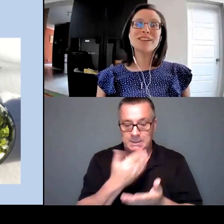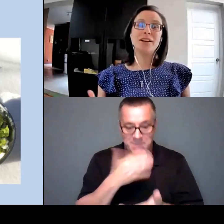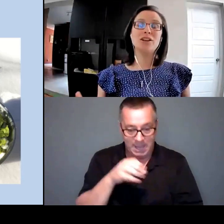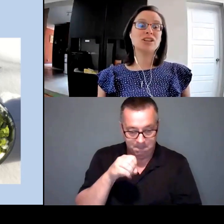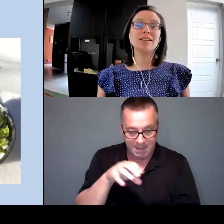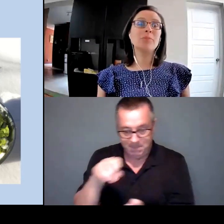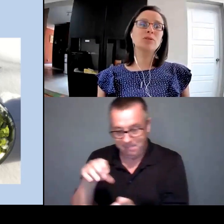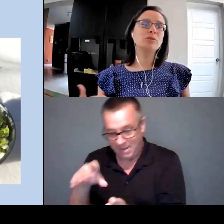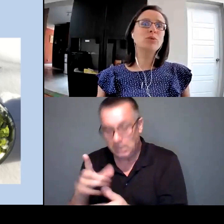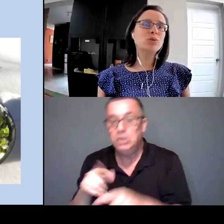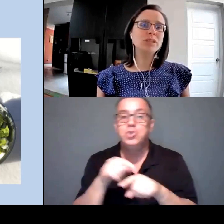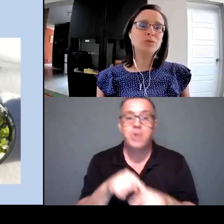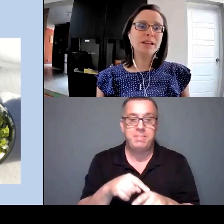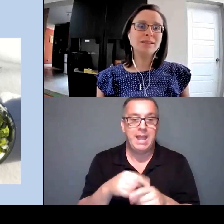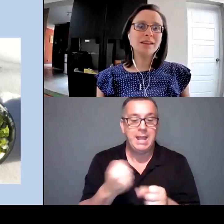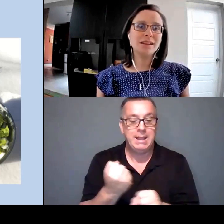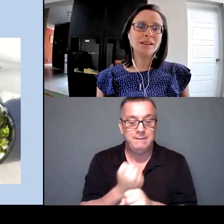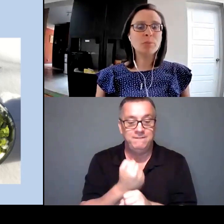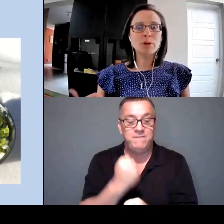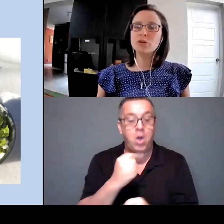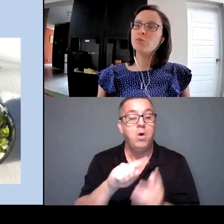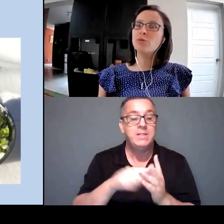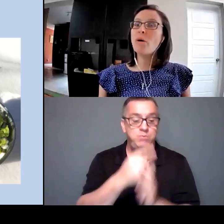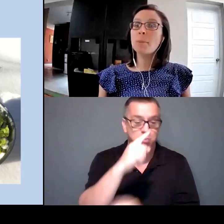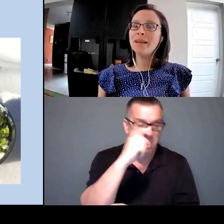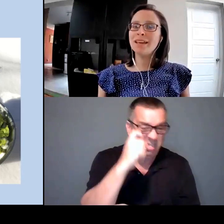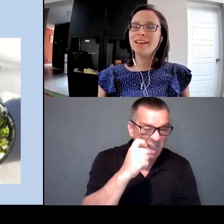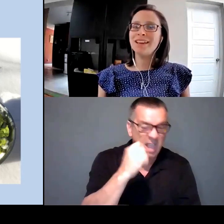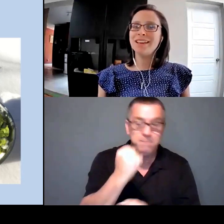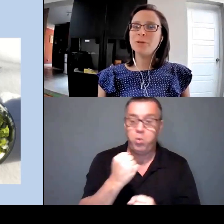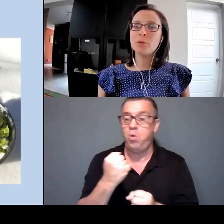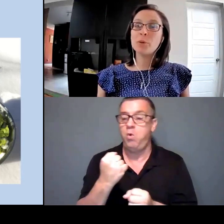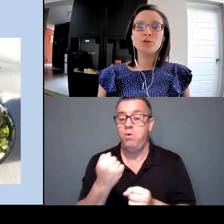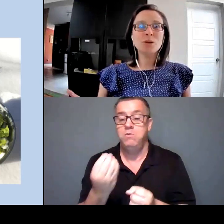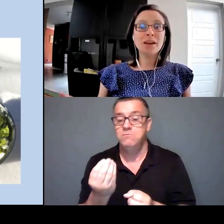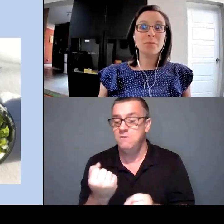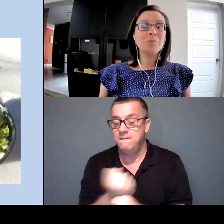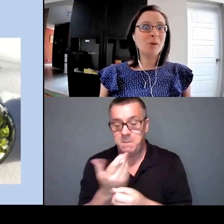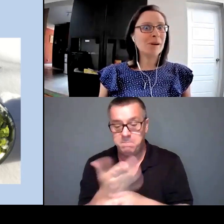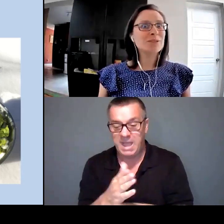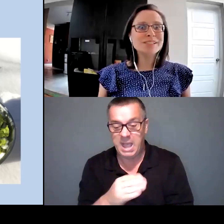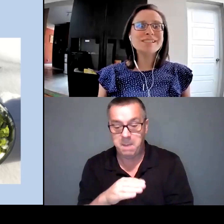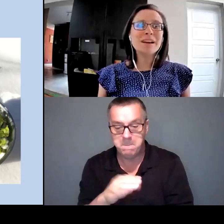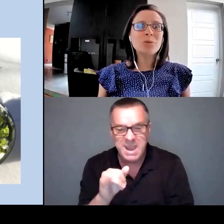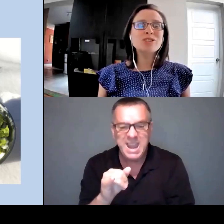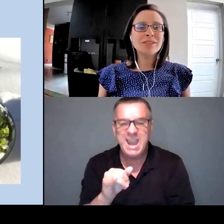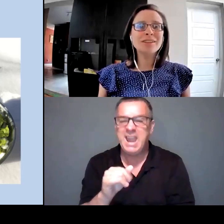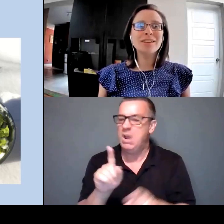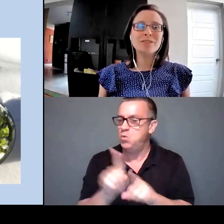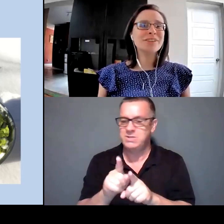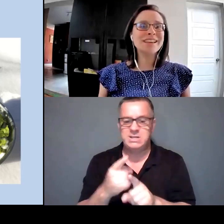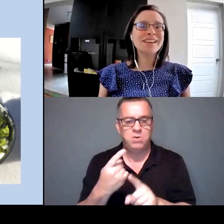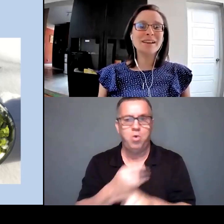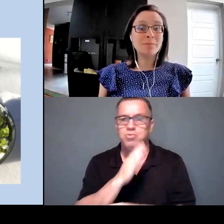choses, le jardin produit beaucoup au début de l'été. Il peut produire beaucoup en mai. Il peut produire quand même pas mal aussi dans le mois de